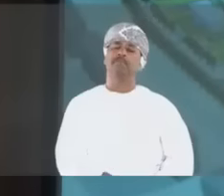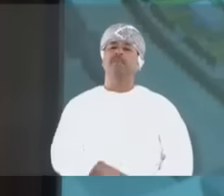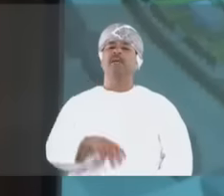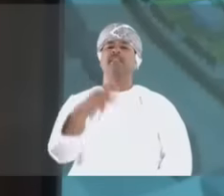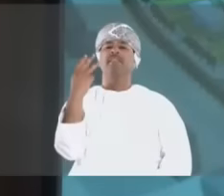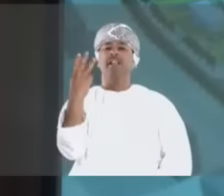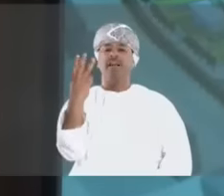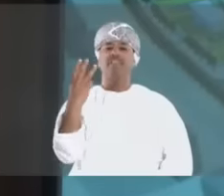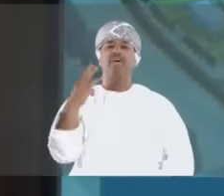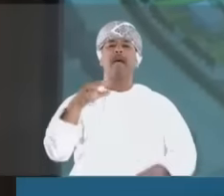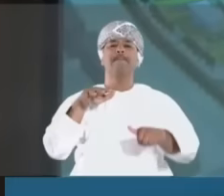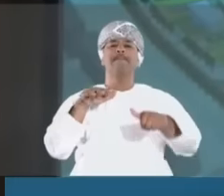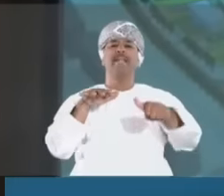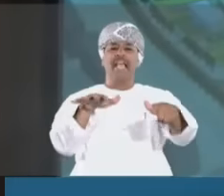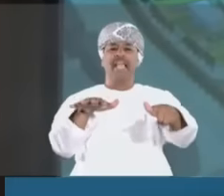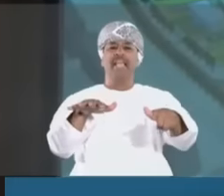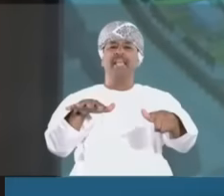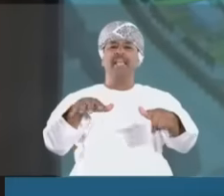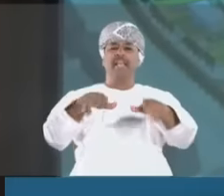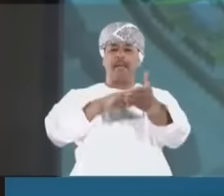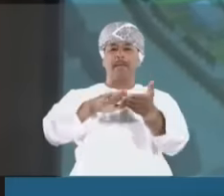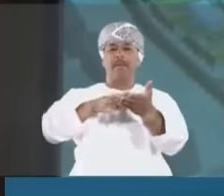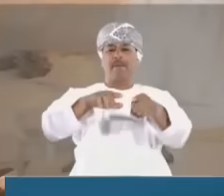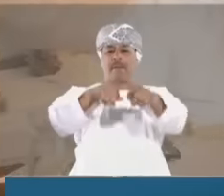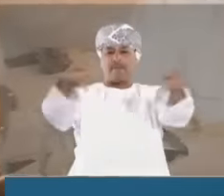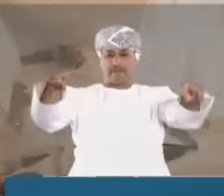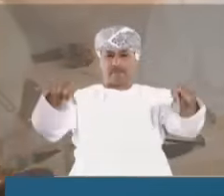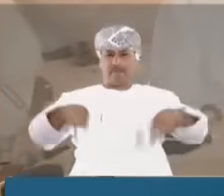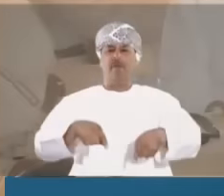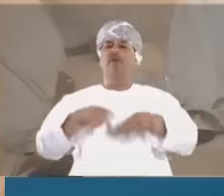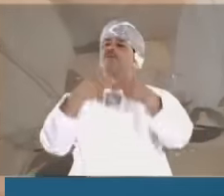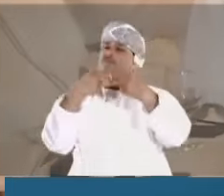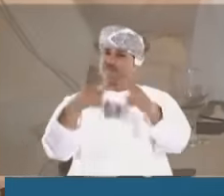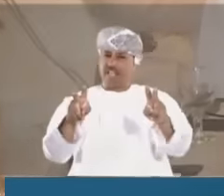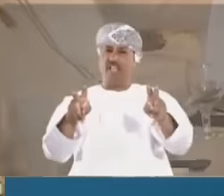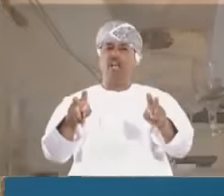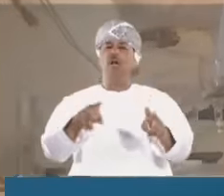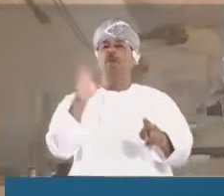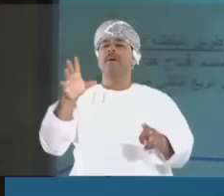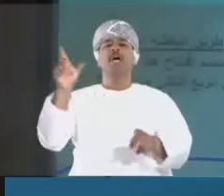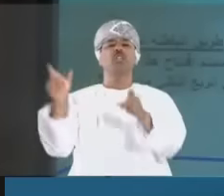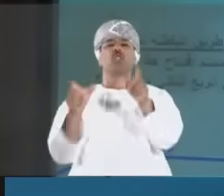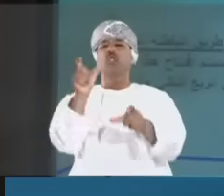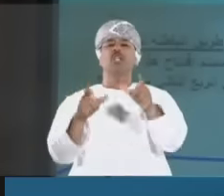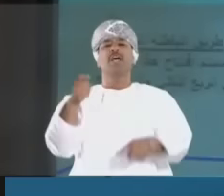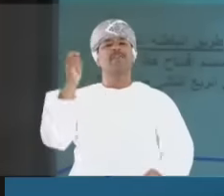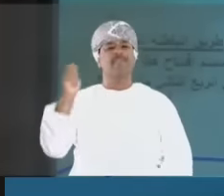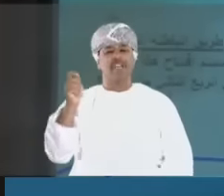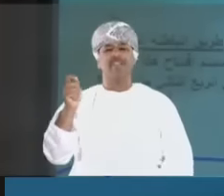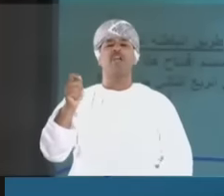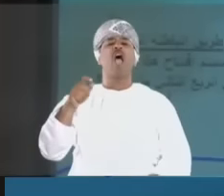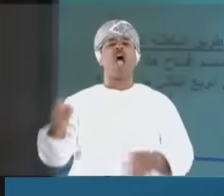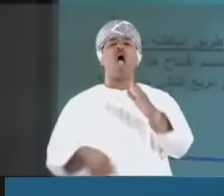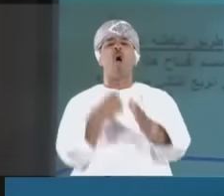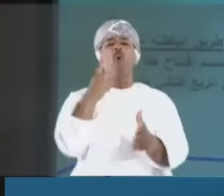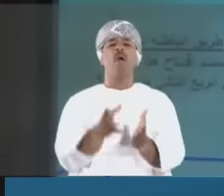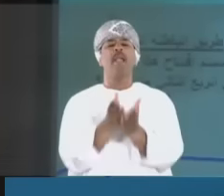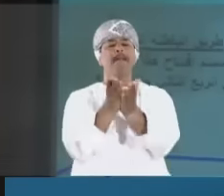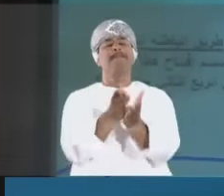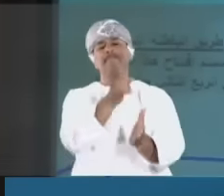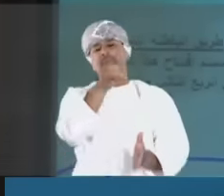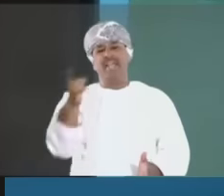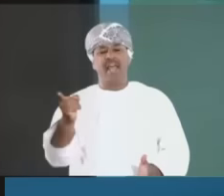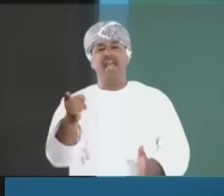ثلاثة ملايين متر مربع من الأراضي سيتم فتحها أمام المستثمرين في أول ميناء بري على مستوى